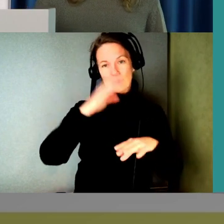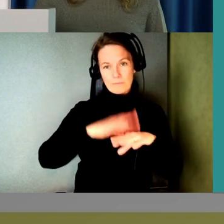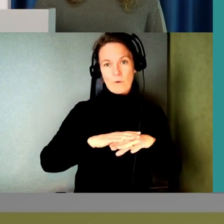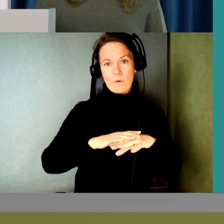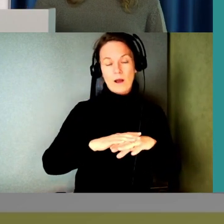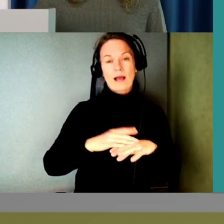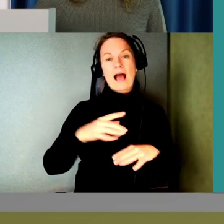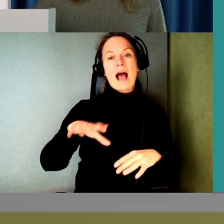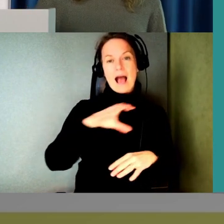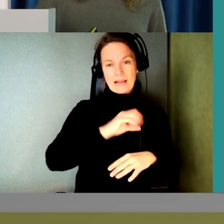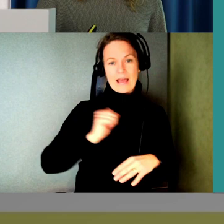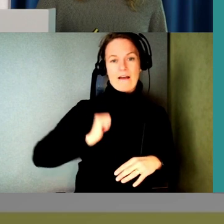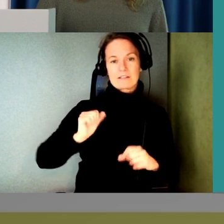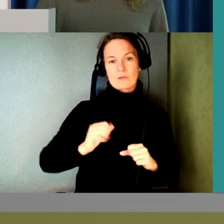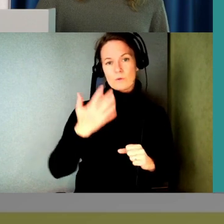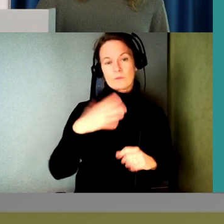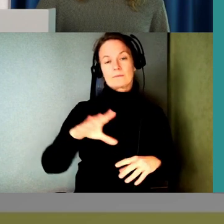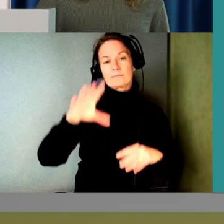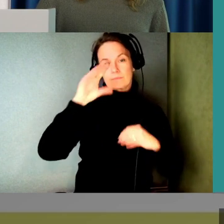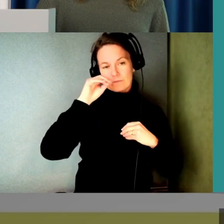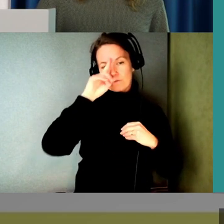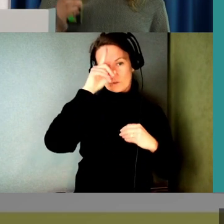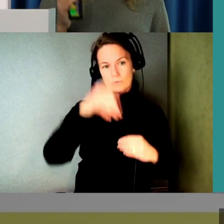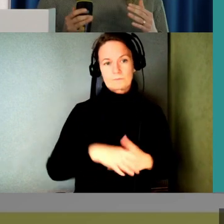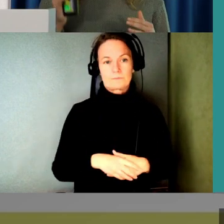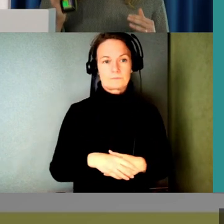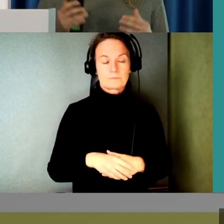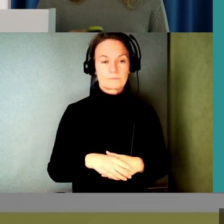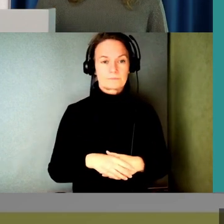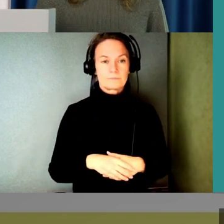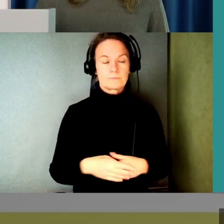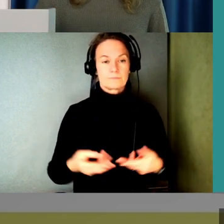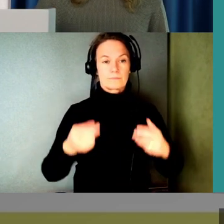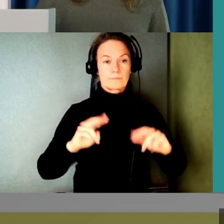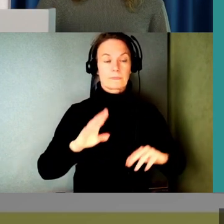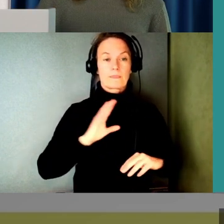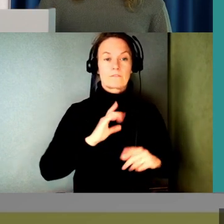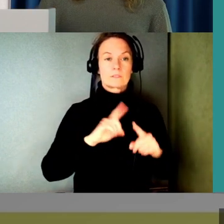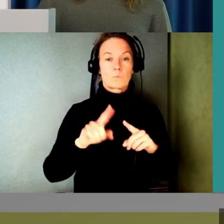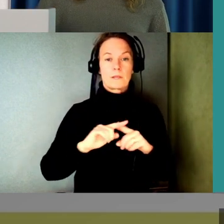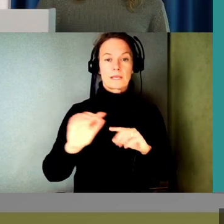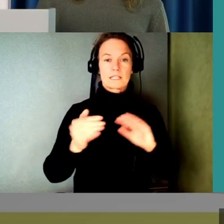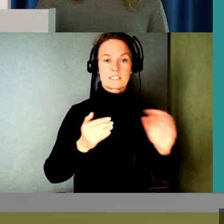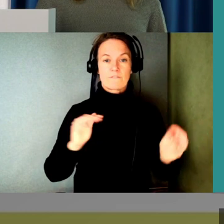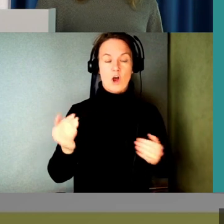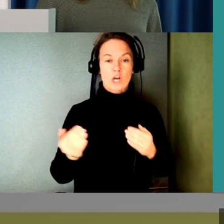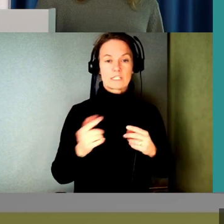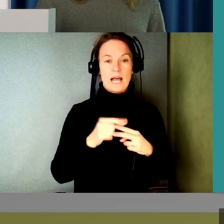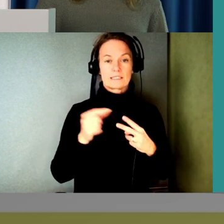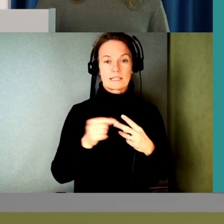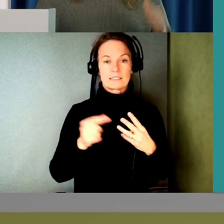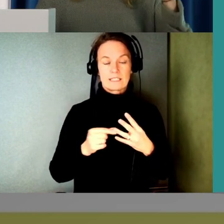användare eh och finns det olika svarsalternativ Så tänk på att formulera dem